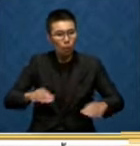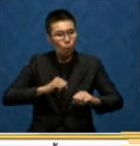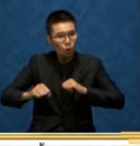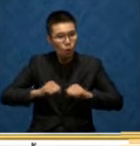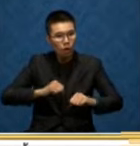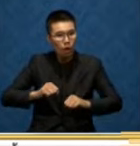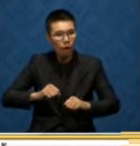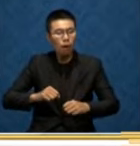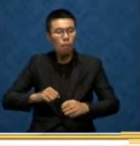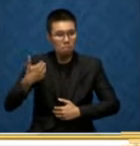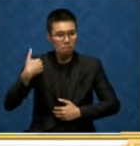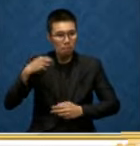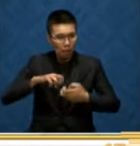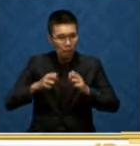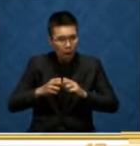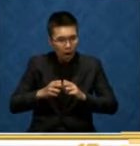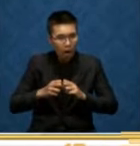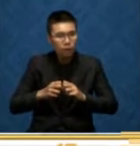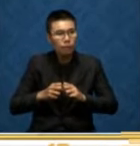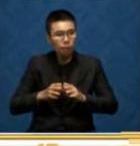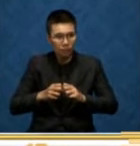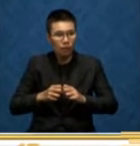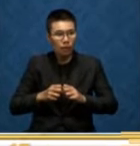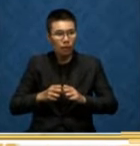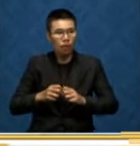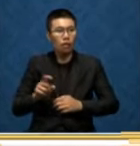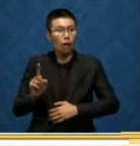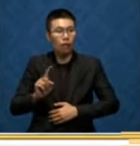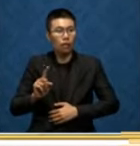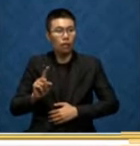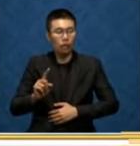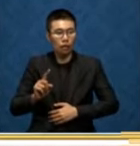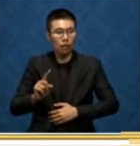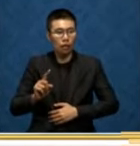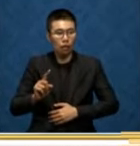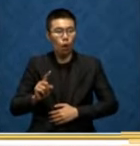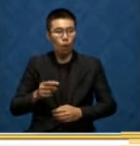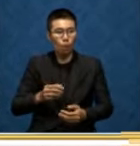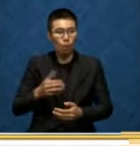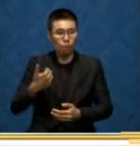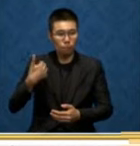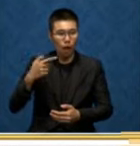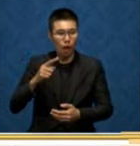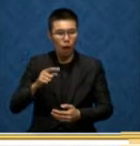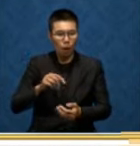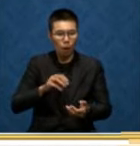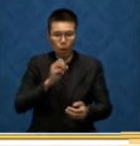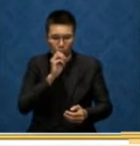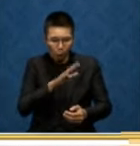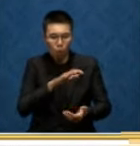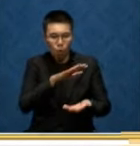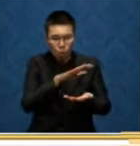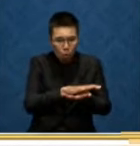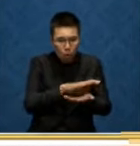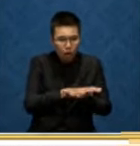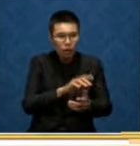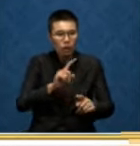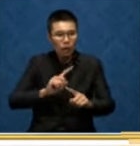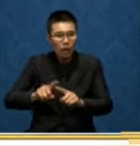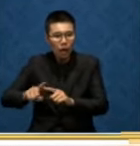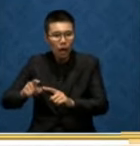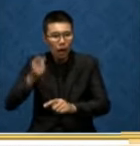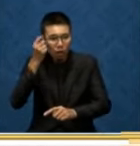ปัญหาที่เมื่อกี้พูดถึงในภาพเนี่ยได้ให้โรงเรียนต่างๆได้เข้าใจว่าผู้อำนวยการ